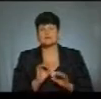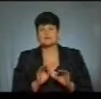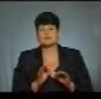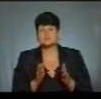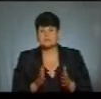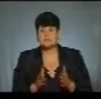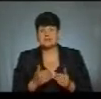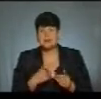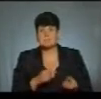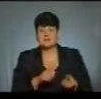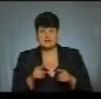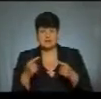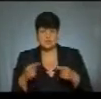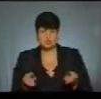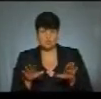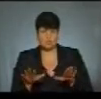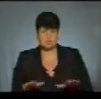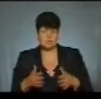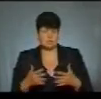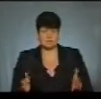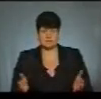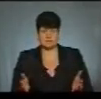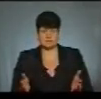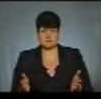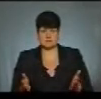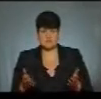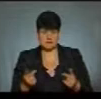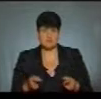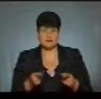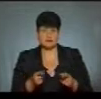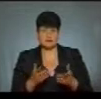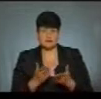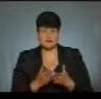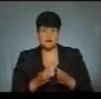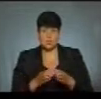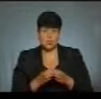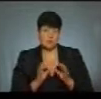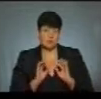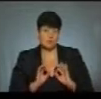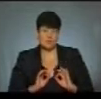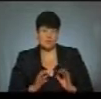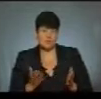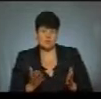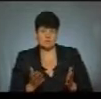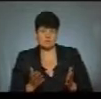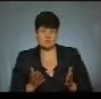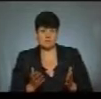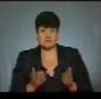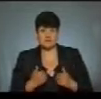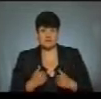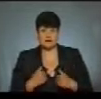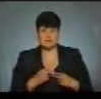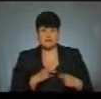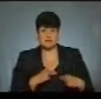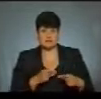Я переведений на іншу посаду. Так, є група прокурорів і я вже не працівник